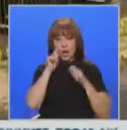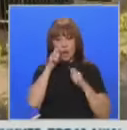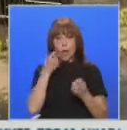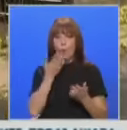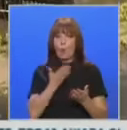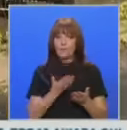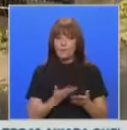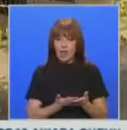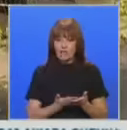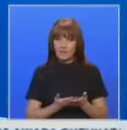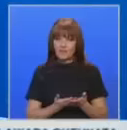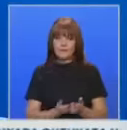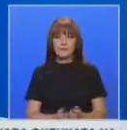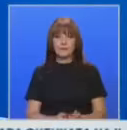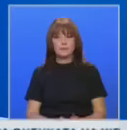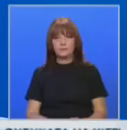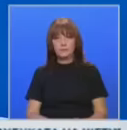мярката, наложена от съда.